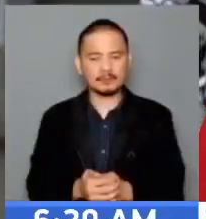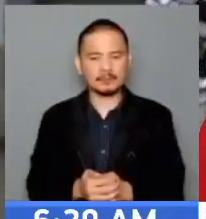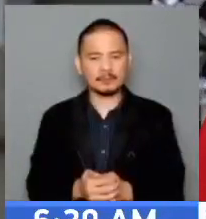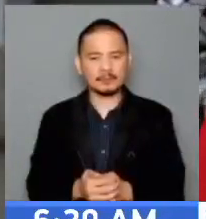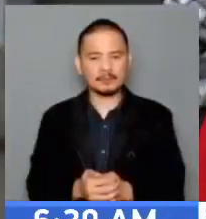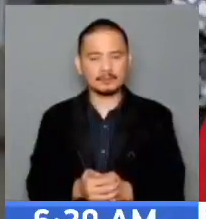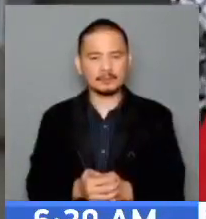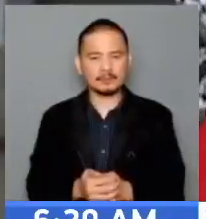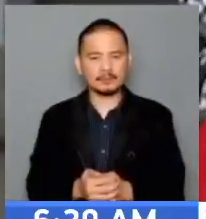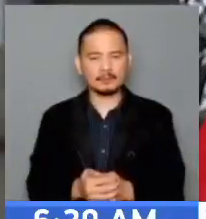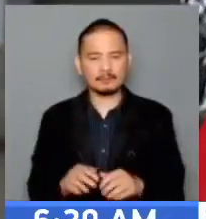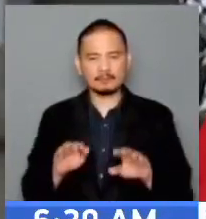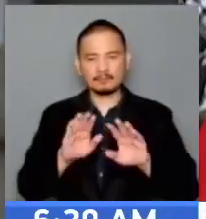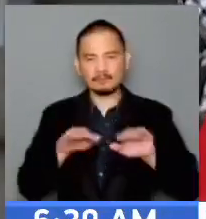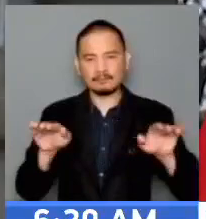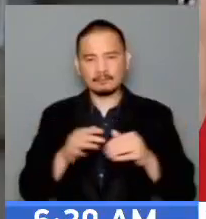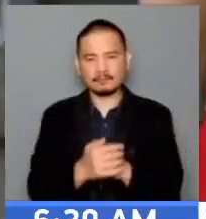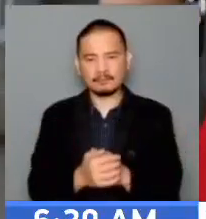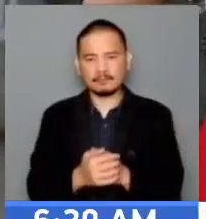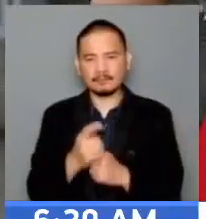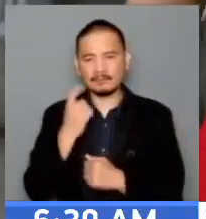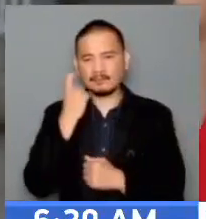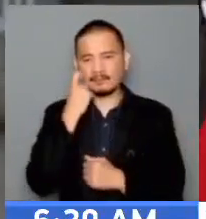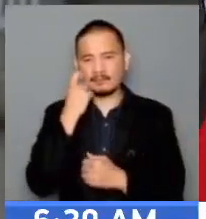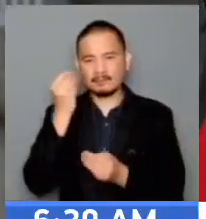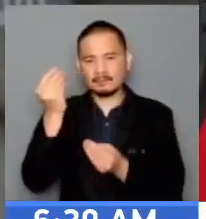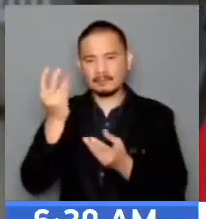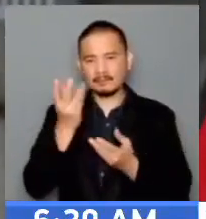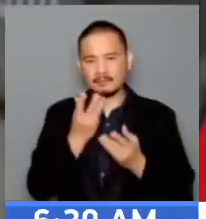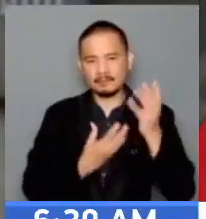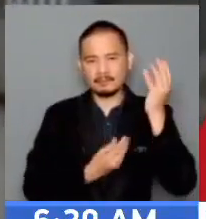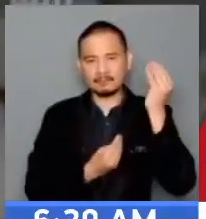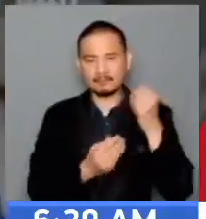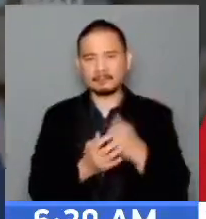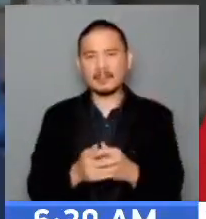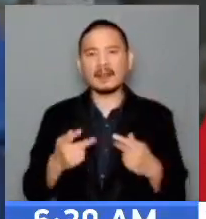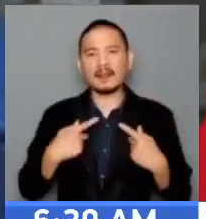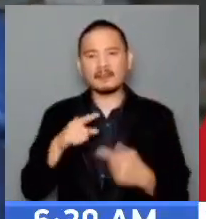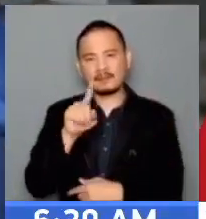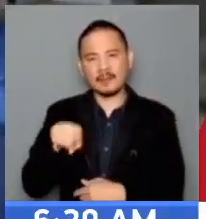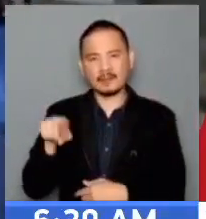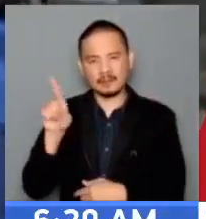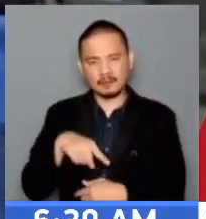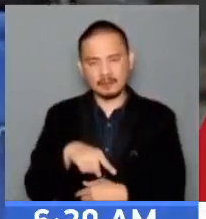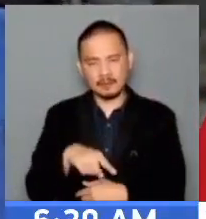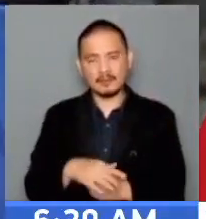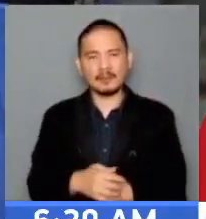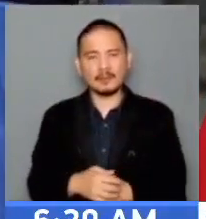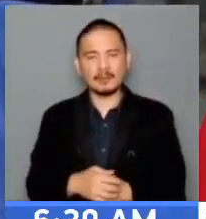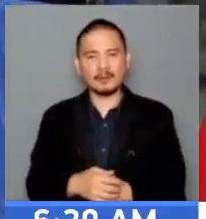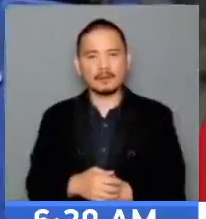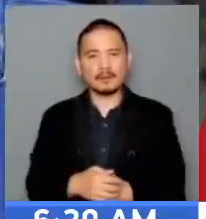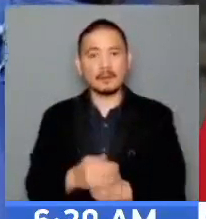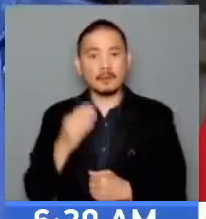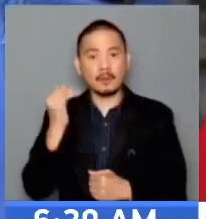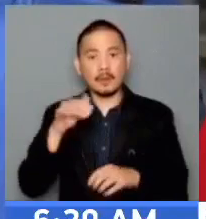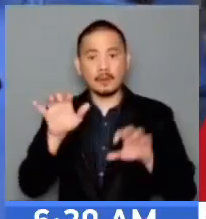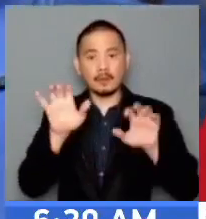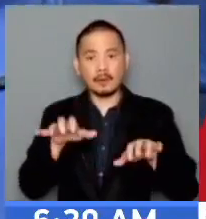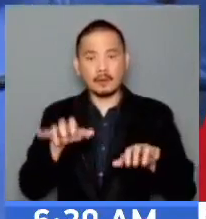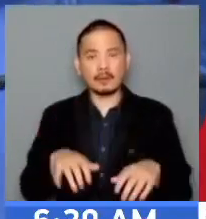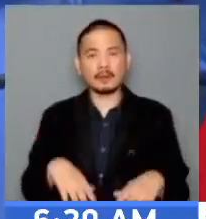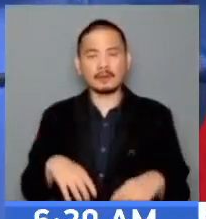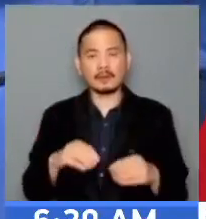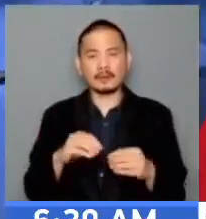Ivan, ito kapapasok lang na impormasyon. Meron na pong kanseladong flight dahil sa masamang panahon. Yan ay Cebu